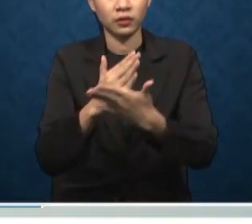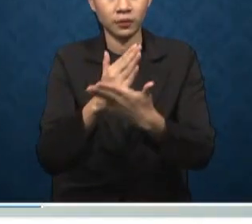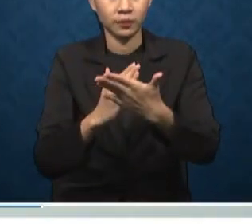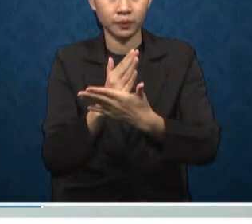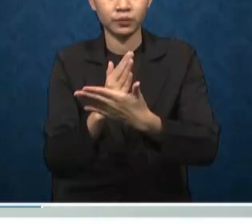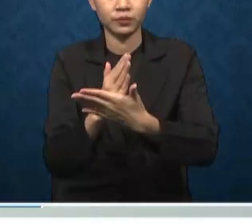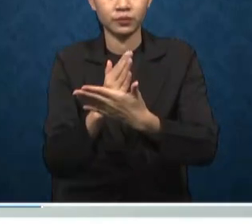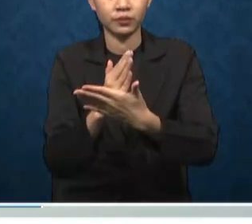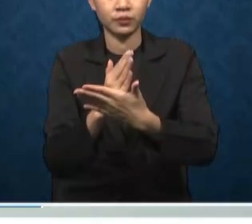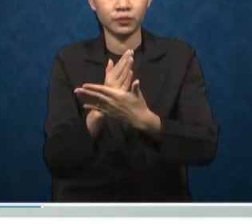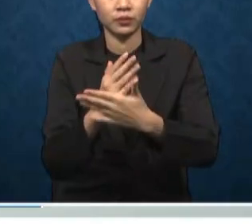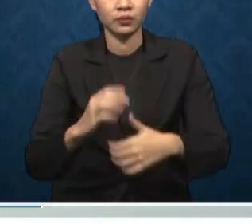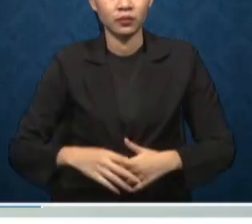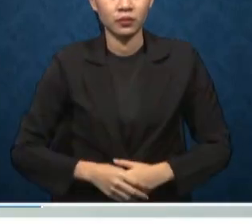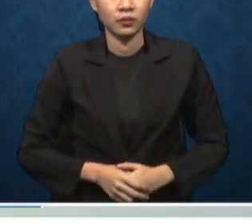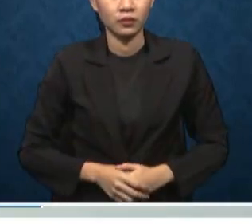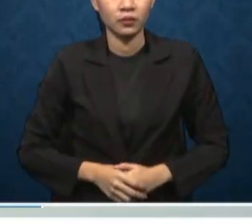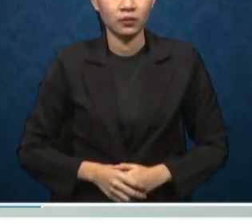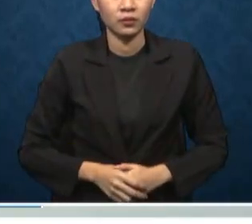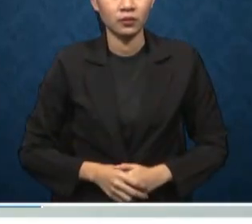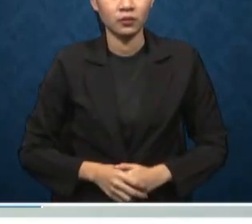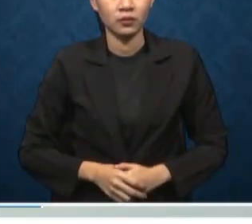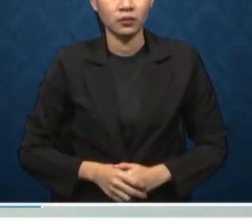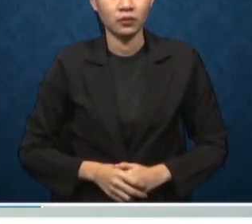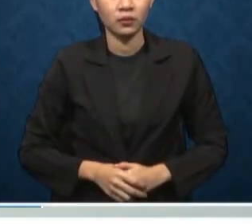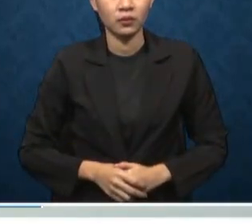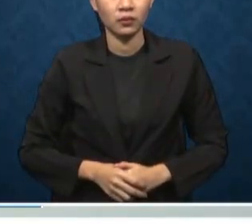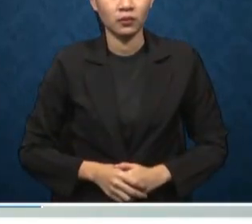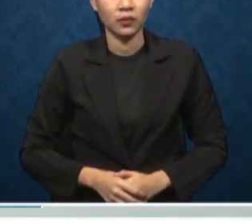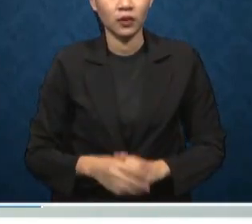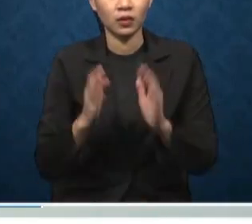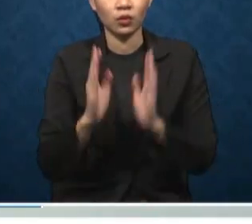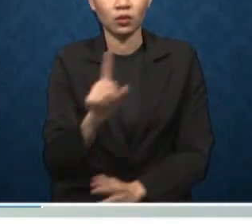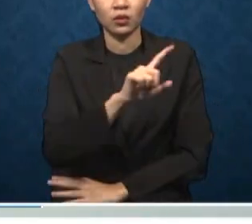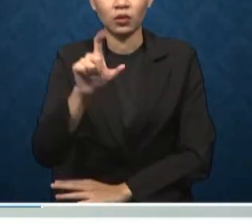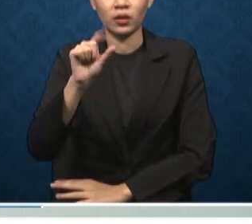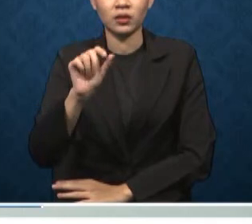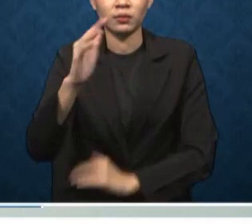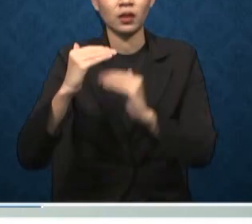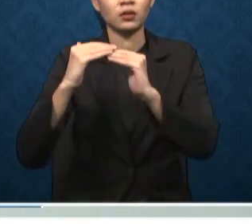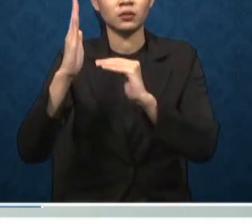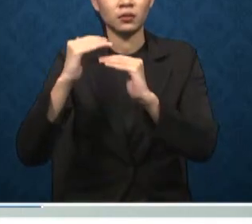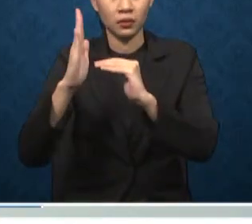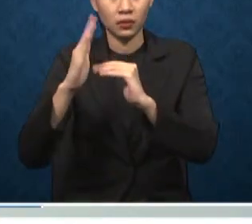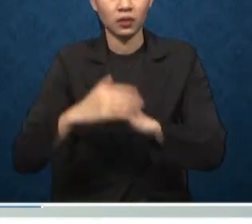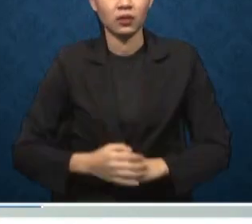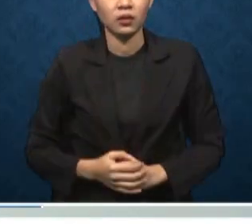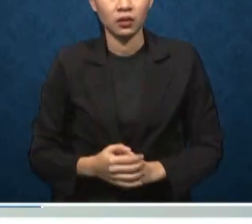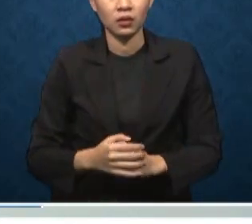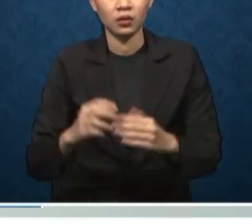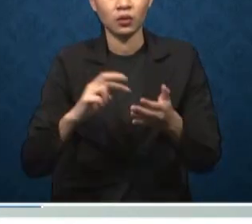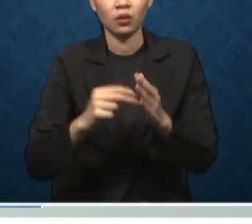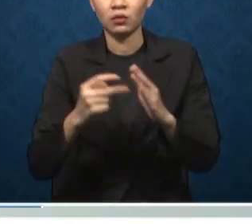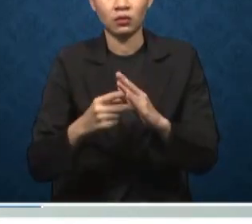ของจำนวนสมาชิกทั้งหมดเท่าที่มีอยู่คือตั้งแต่ 125ท่านขึ้นไปจึงจะเป็นองค์ประชุมนะ